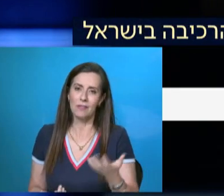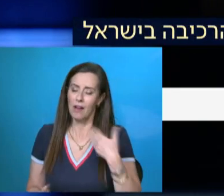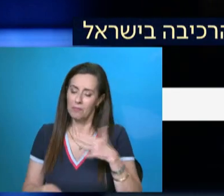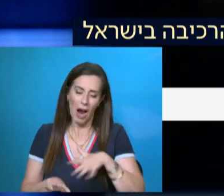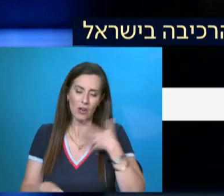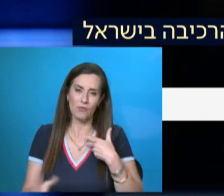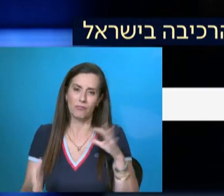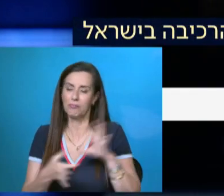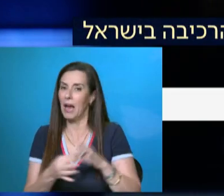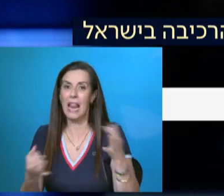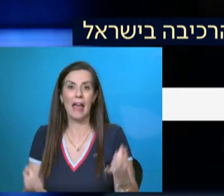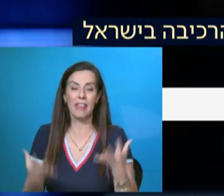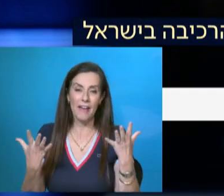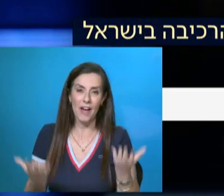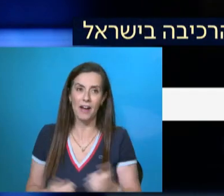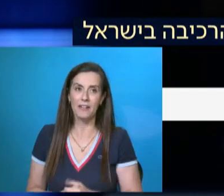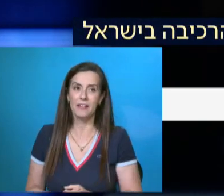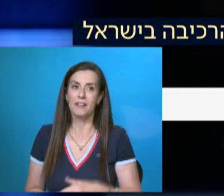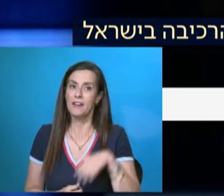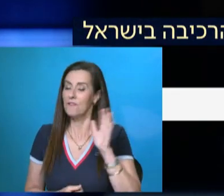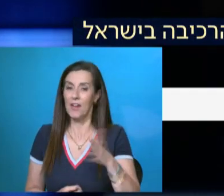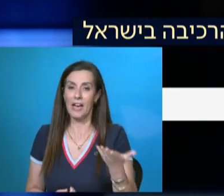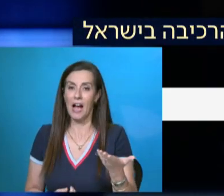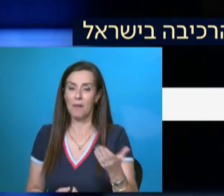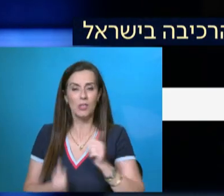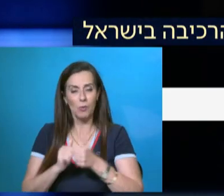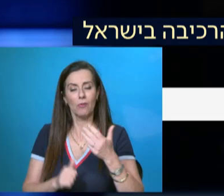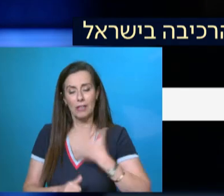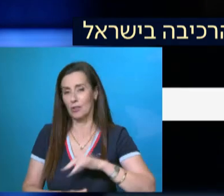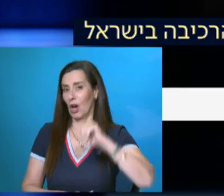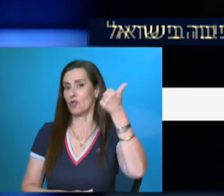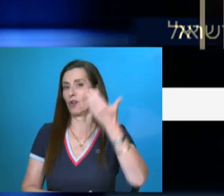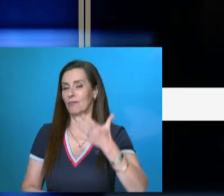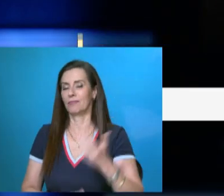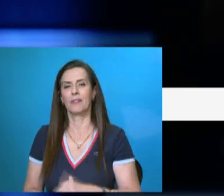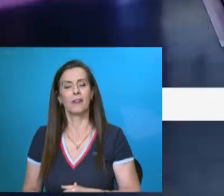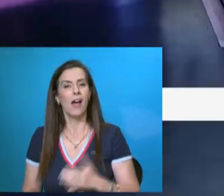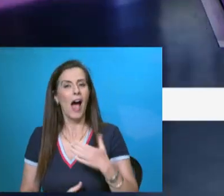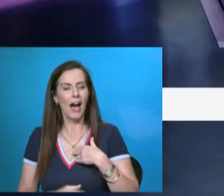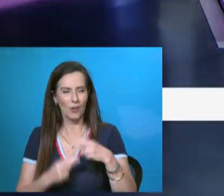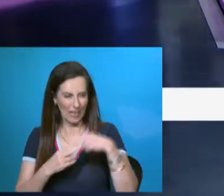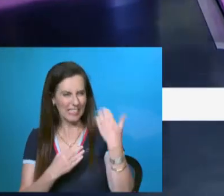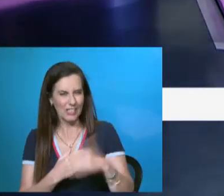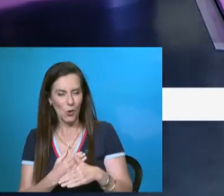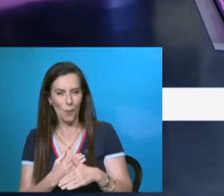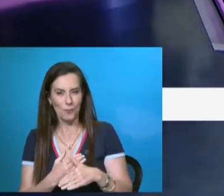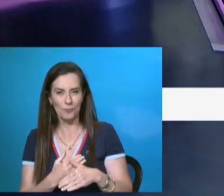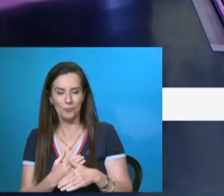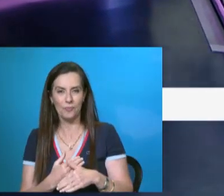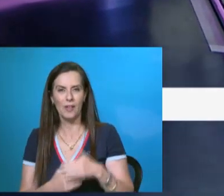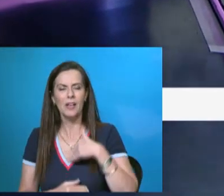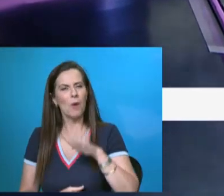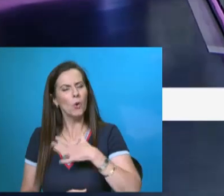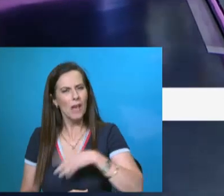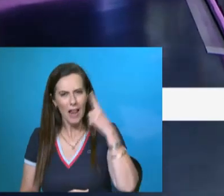לטבע. וגם ספורט, רצון להיות ראשון. טוב, אנחנו לקראת סיום. אני גם רוצה לדעת כמה